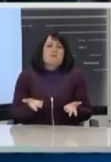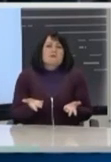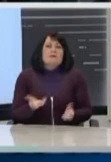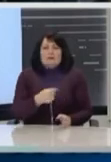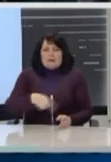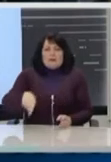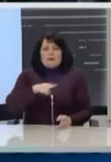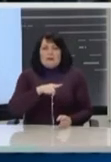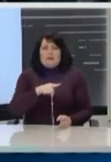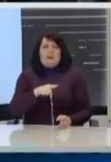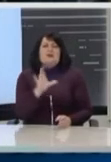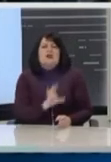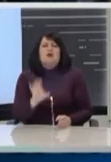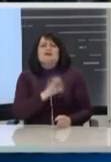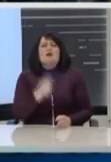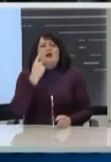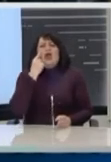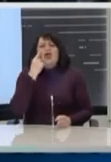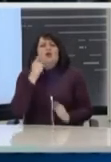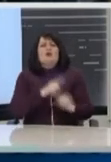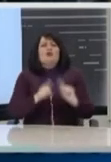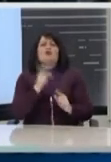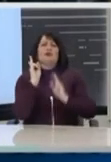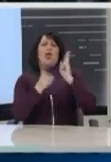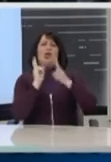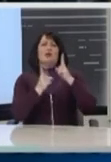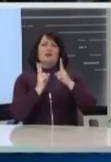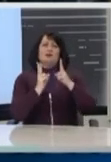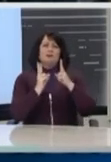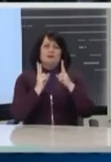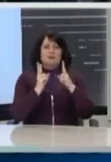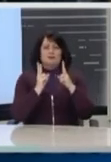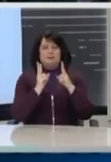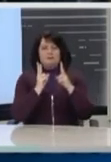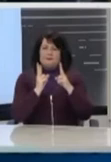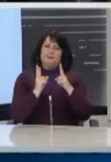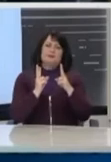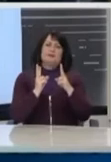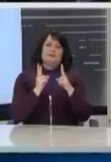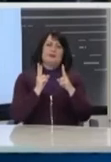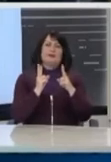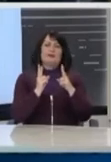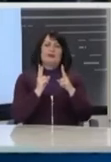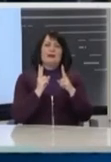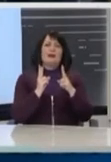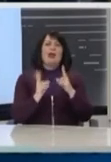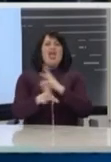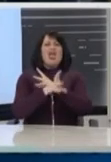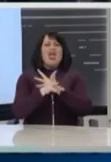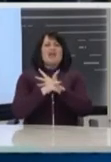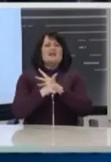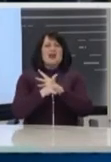αναζητούν τους ενόχους. Και μέσα σε όλα αυτά, πέρα από το όργιο της ανομίας στα Εξάρχεια,